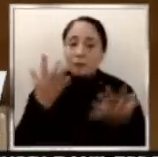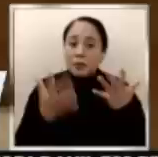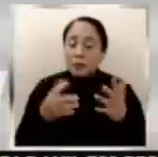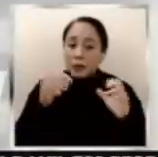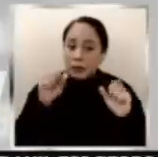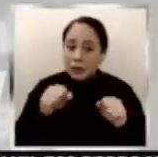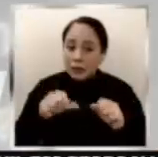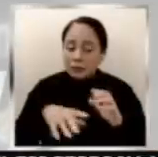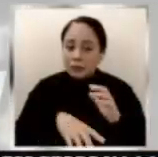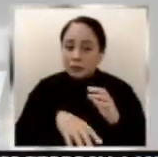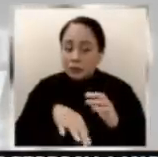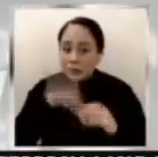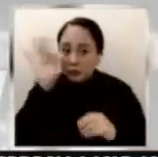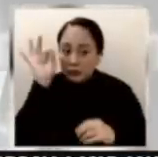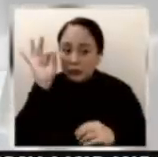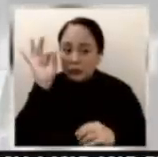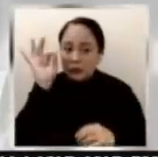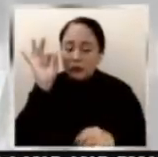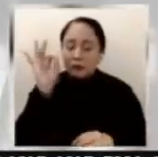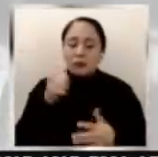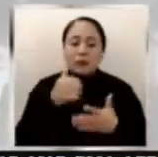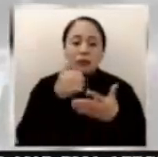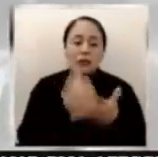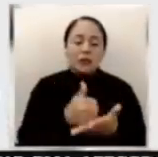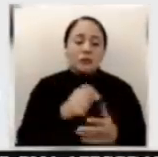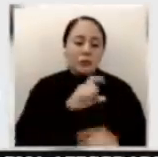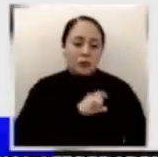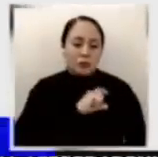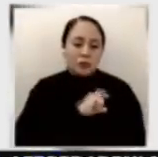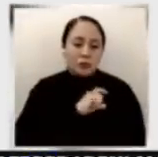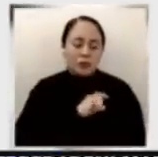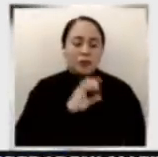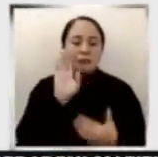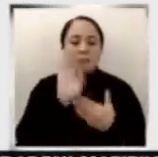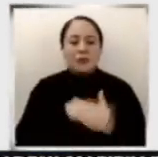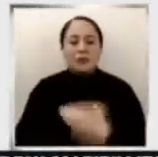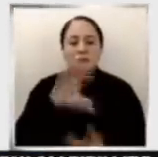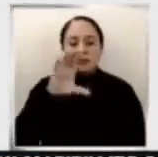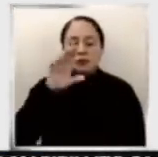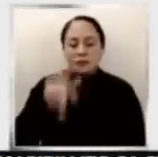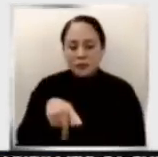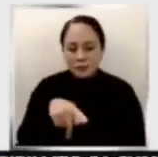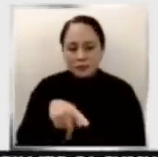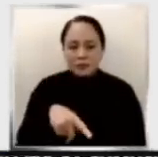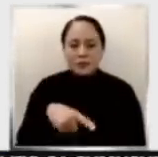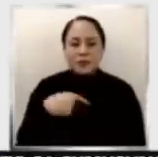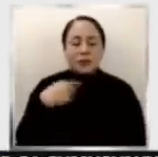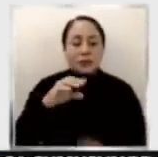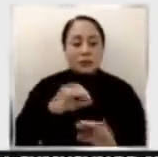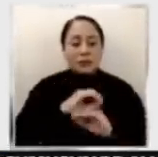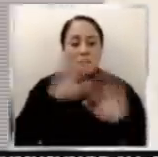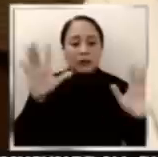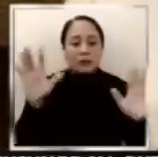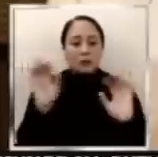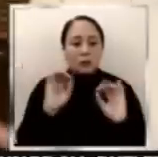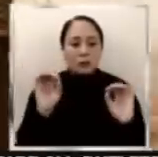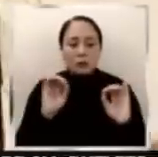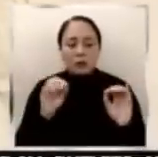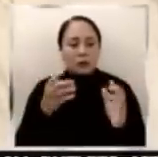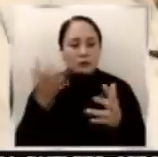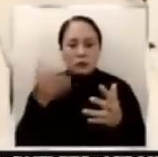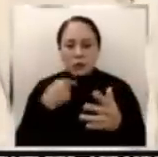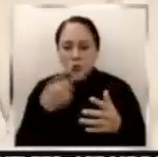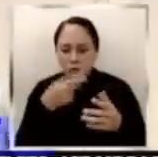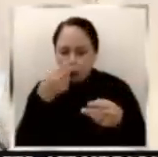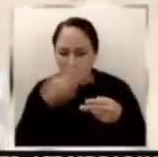sa inyo. Sa tulong din ng mga pulis, naibalik din ang cellphone ni Camille. Pagklaro ni Camille, wala siyang inaakusahan. The whole